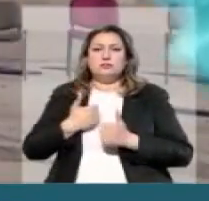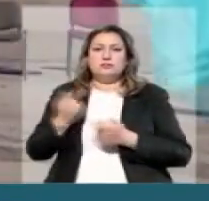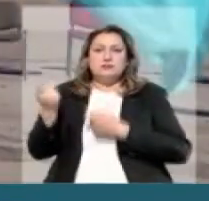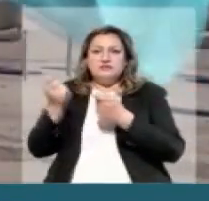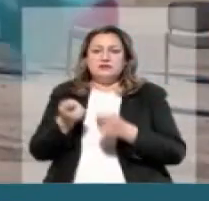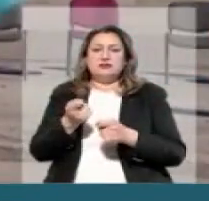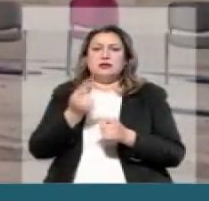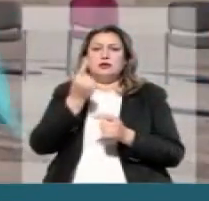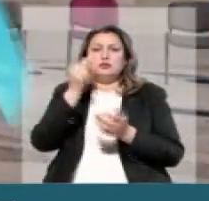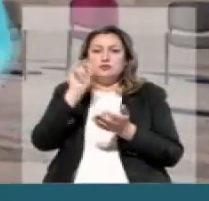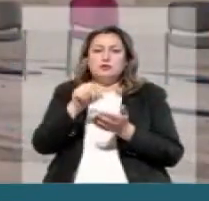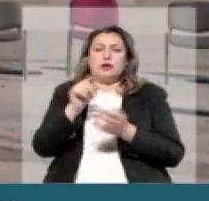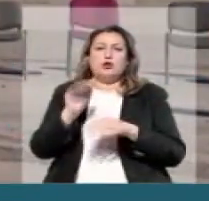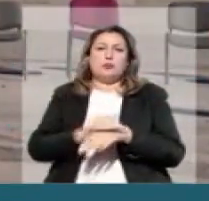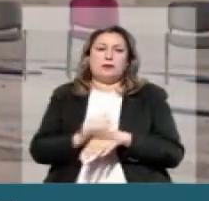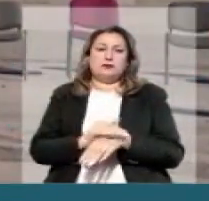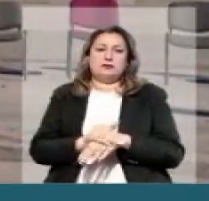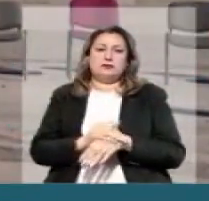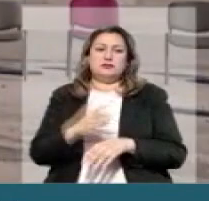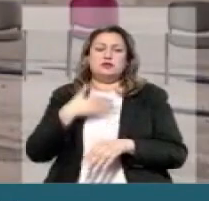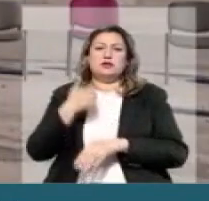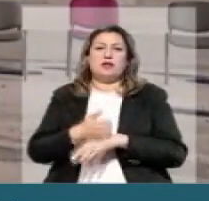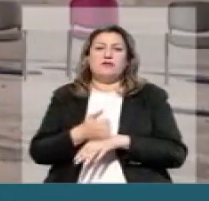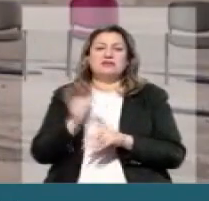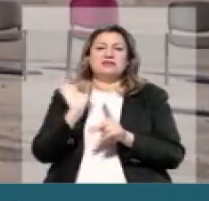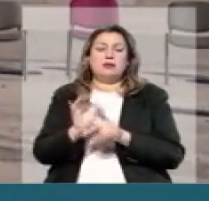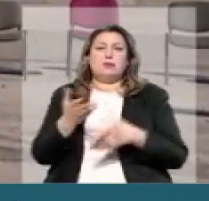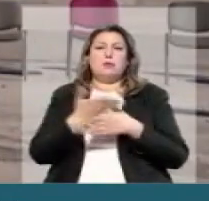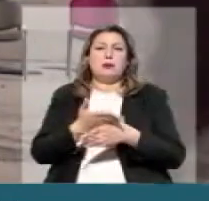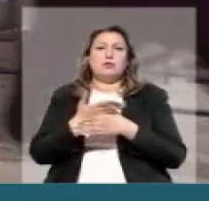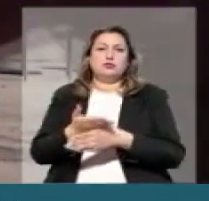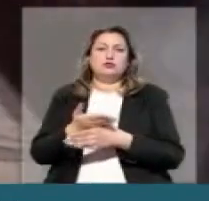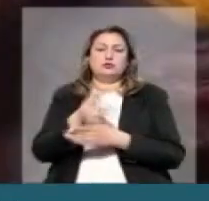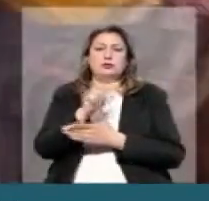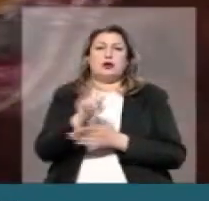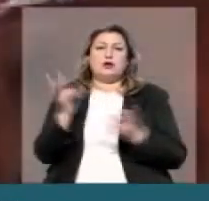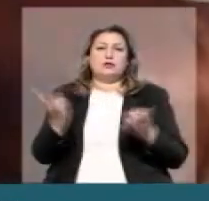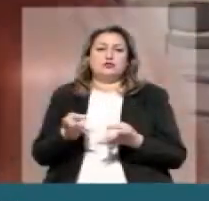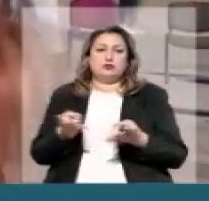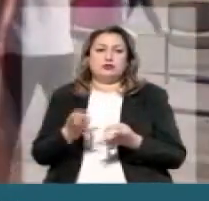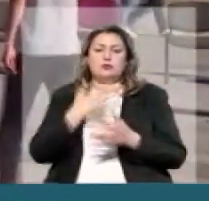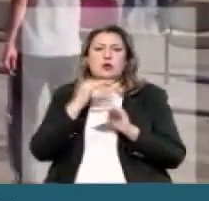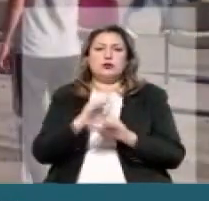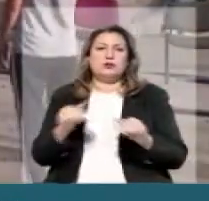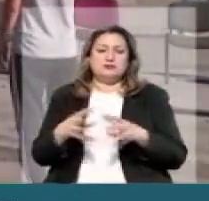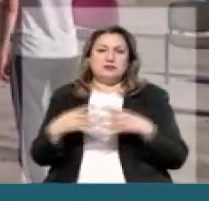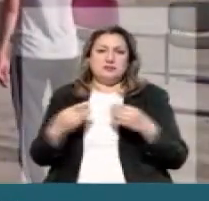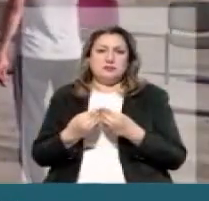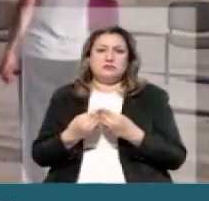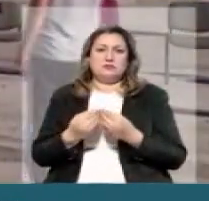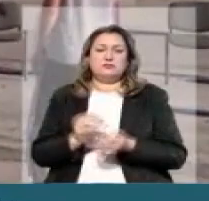қыстау заманға түсіп қалған үймен қамтамасыз етеміз. Енді осы халықта бізбен